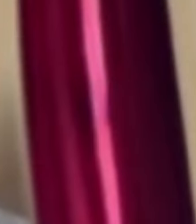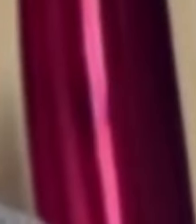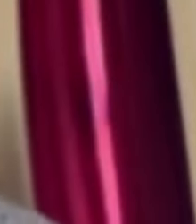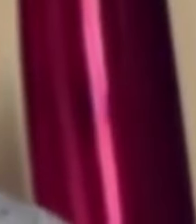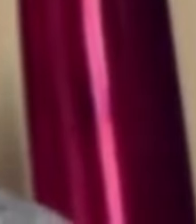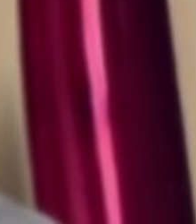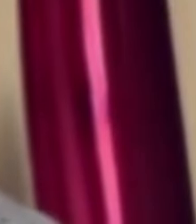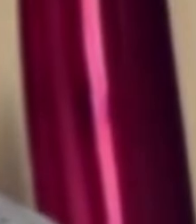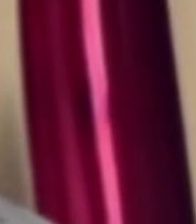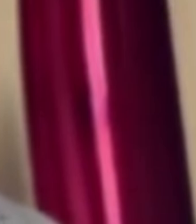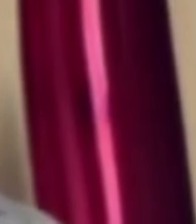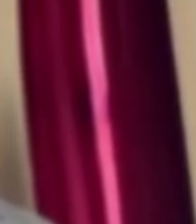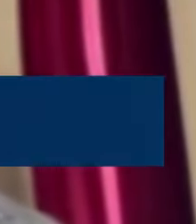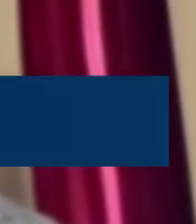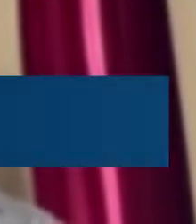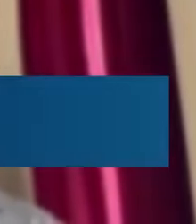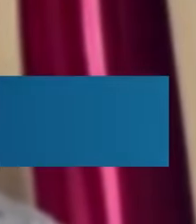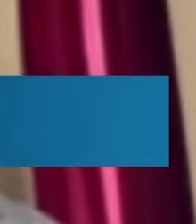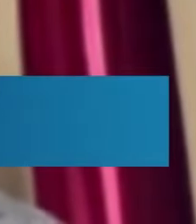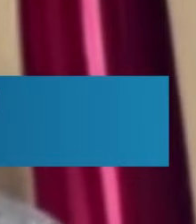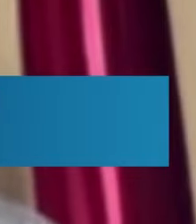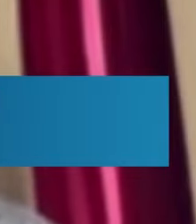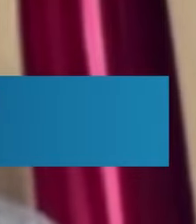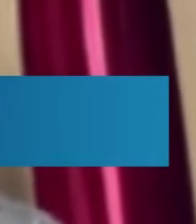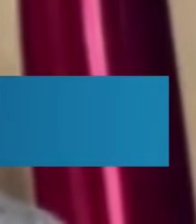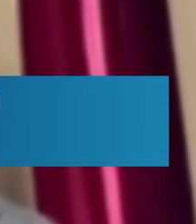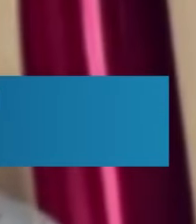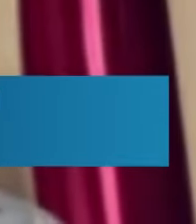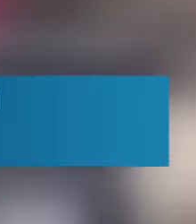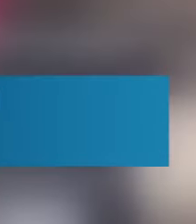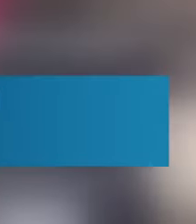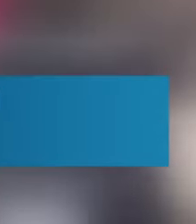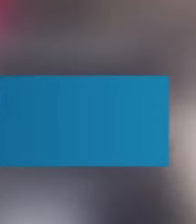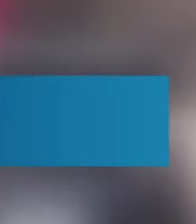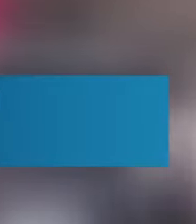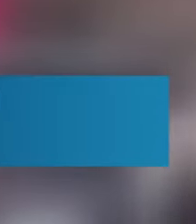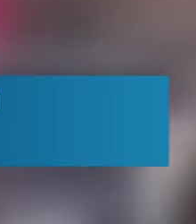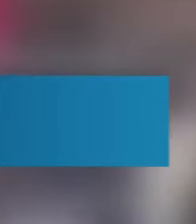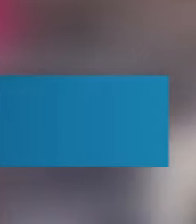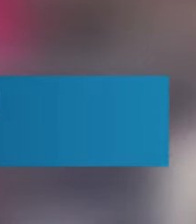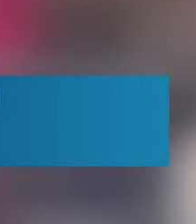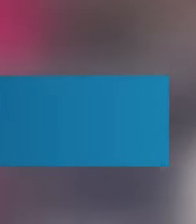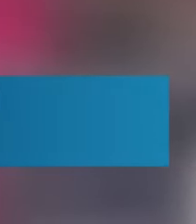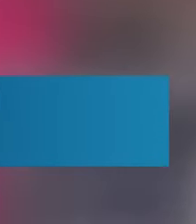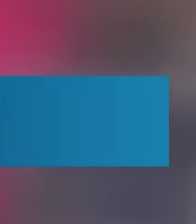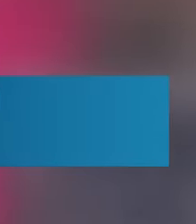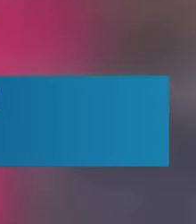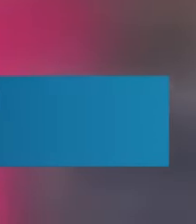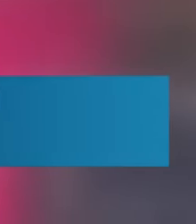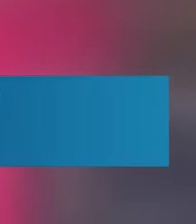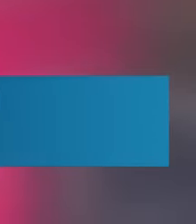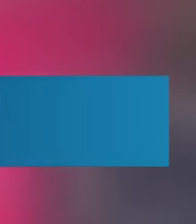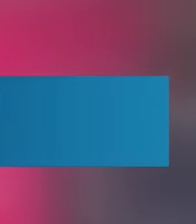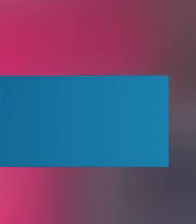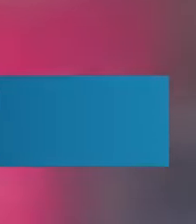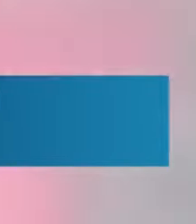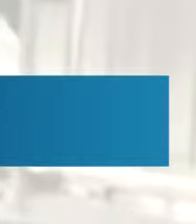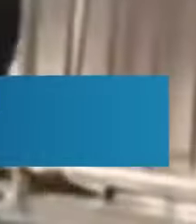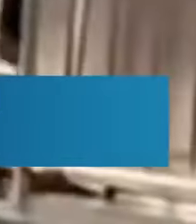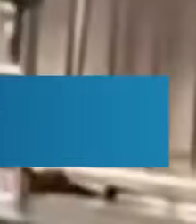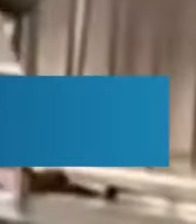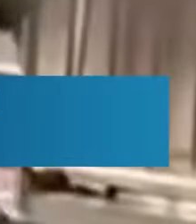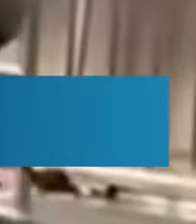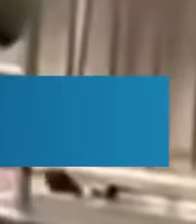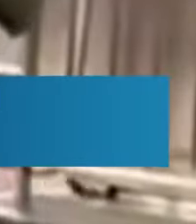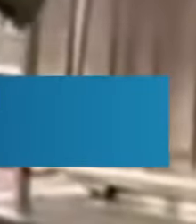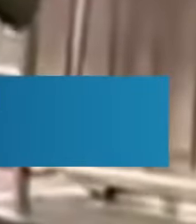목이 졸리고 심지어 뒤통수를 맞기까지 했다면서 우선 공연은 무기한 중단하겠다고 했습니다. 뉴욕 지하철은 누구도